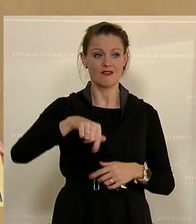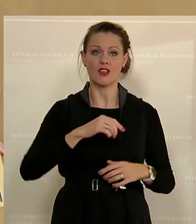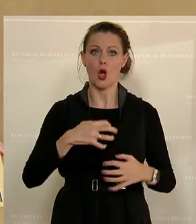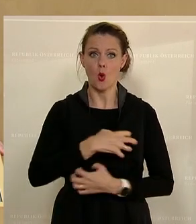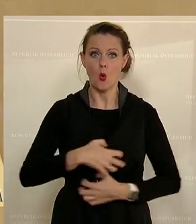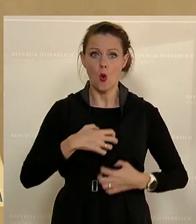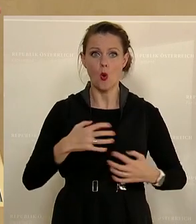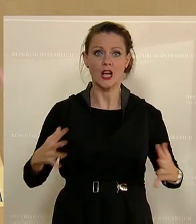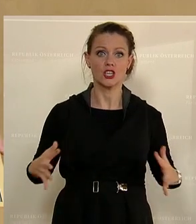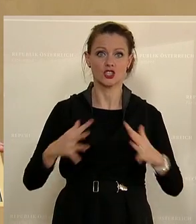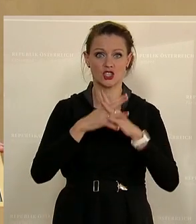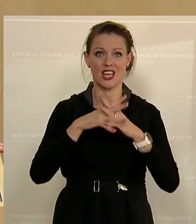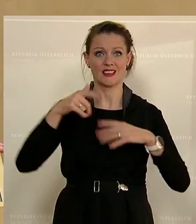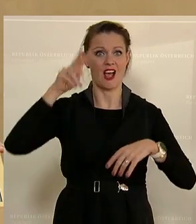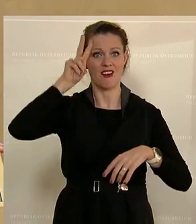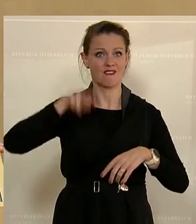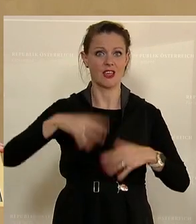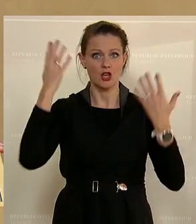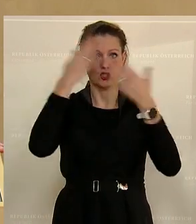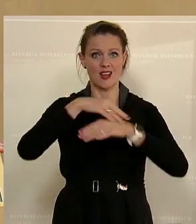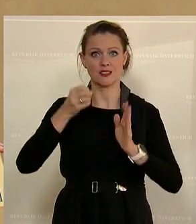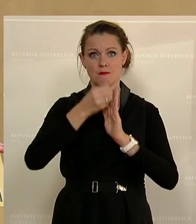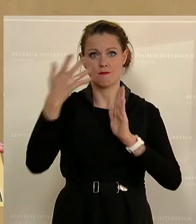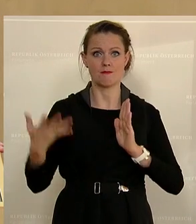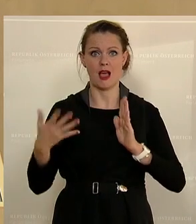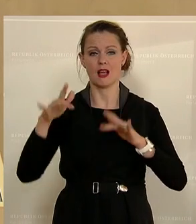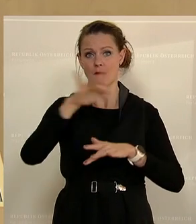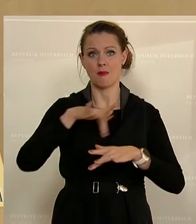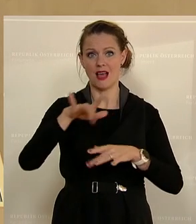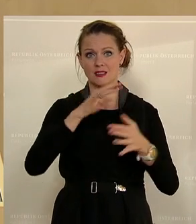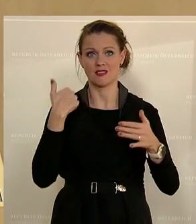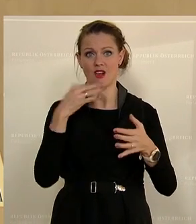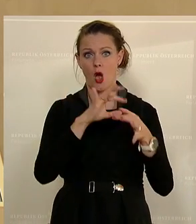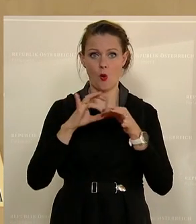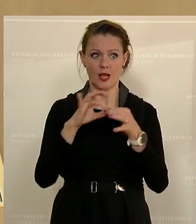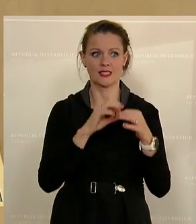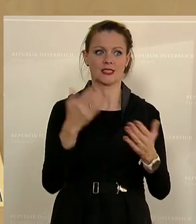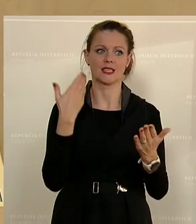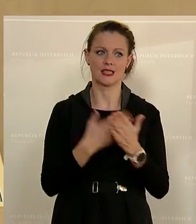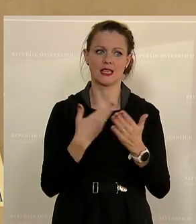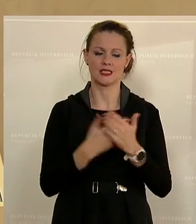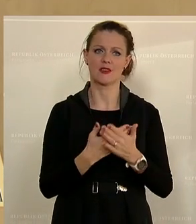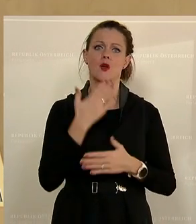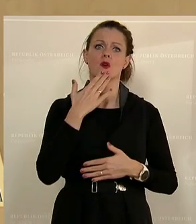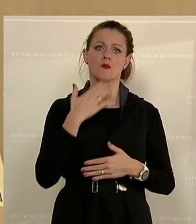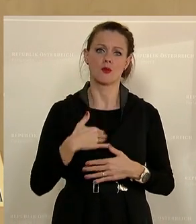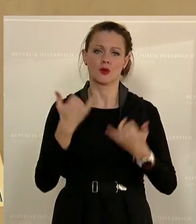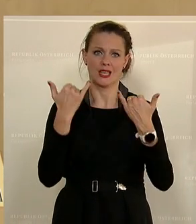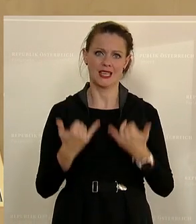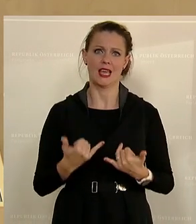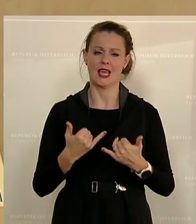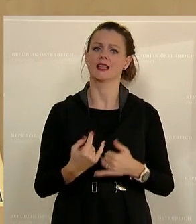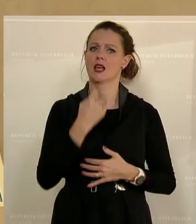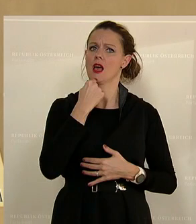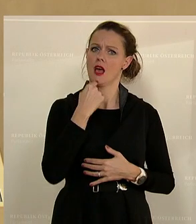Hungerstreik hier in Wien am Schwarzenbergplatz, war das damals, organisiert hatten. Daher möchte ich jetzt hier folgende